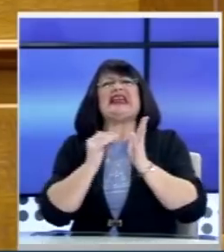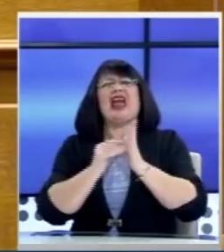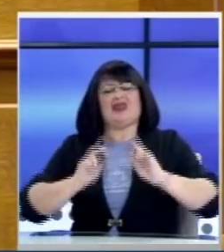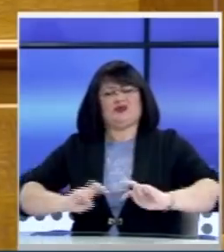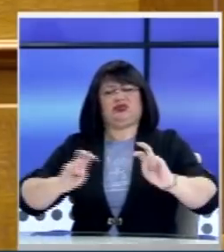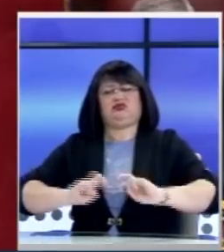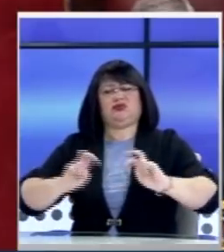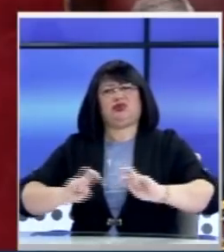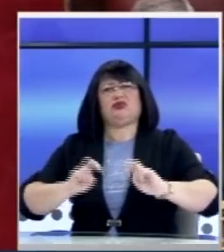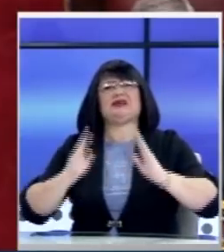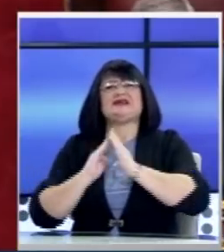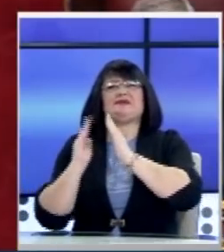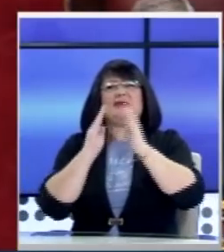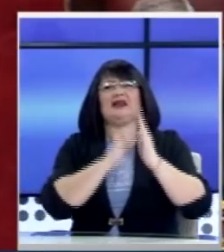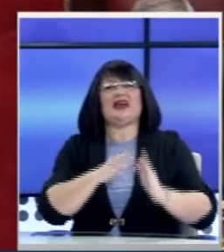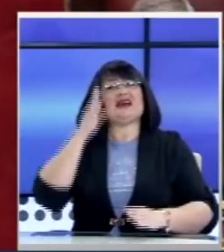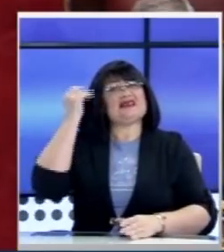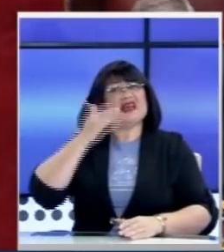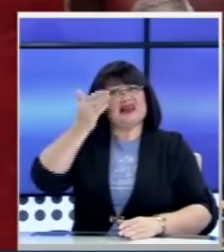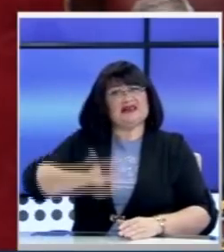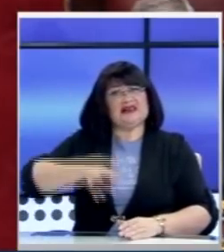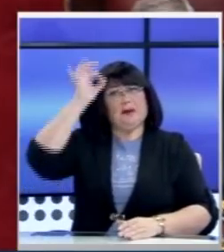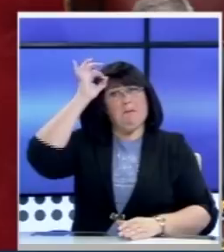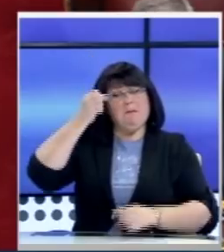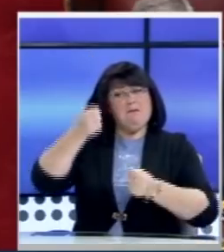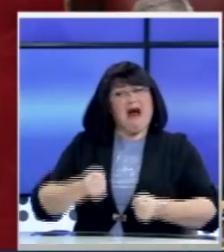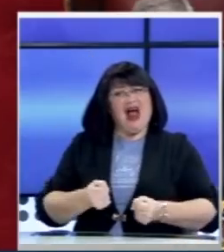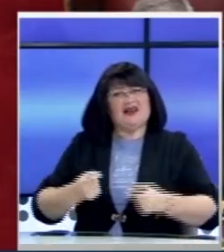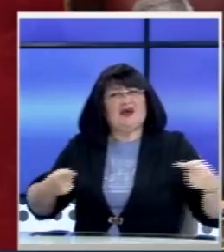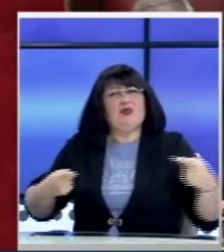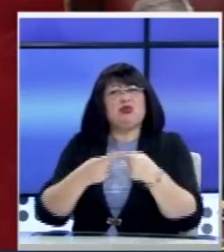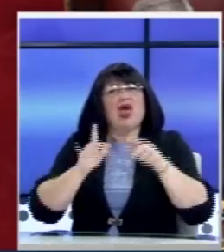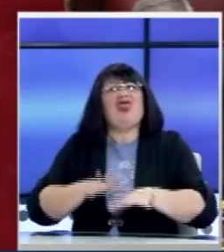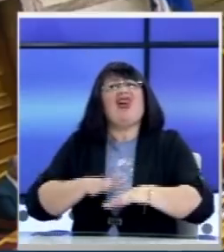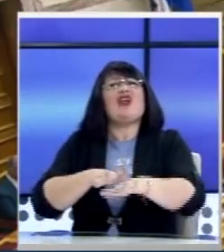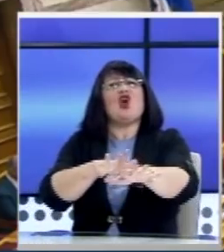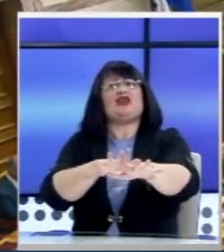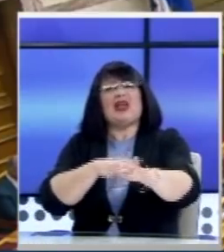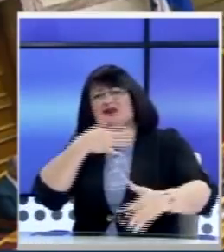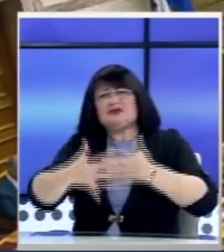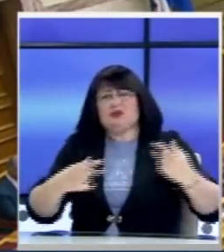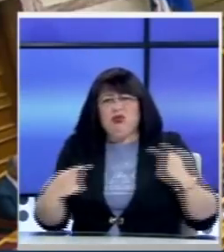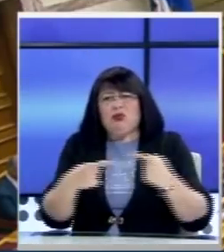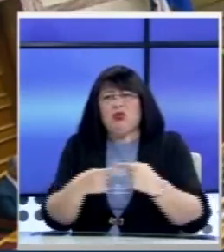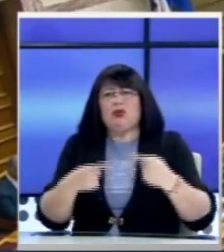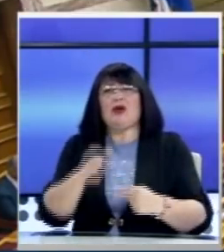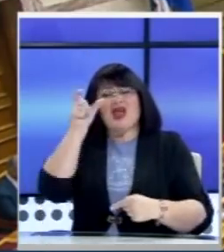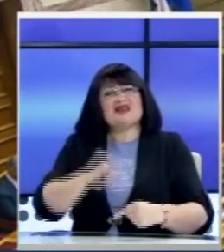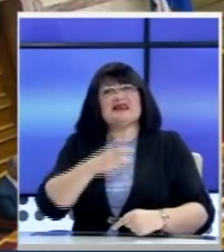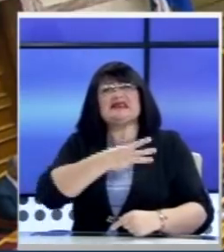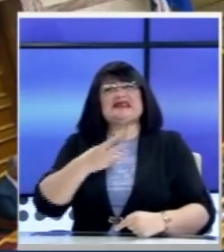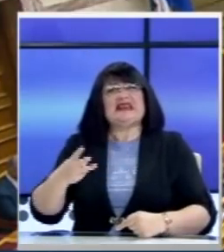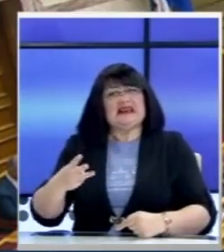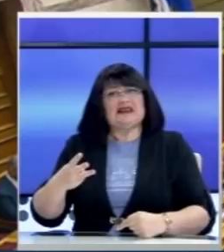αυτούς. Ξεχάσατε τα ΜΑΤ απέναντι σε διαδηλωτές. Ξεχάσατε ότι πρώτοι εσείς θεσπίσατε ως